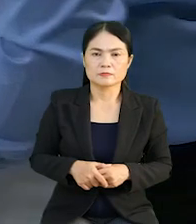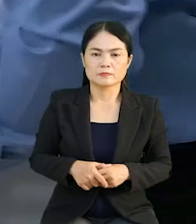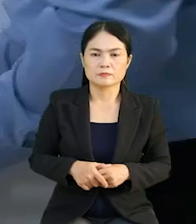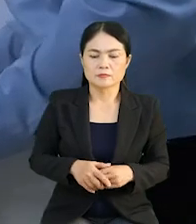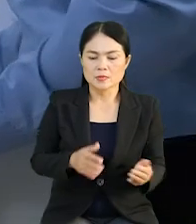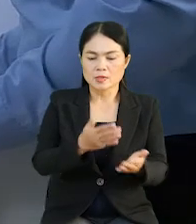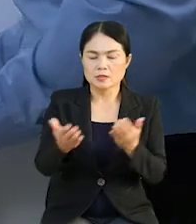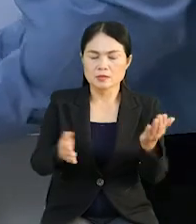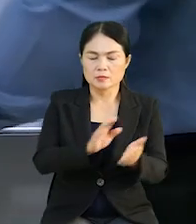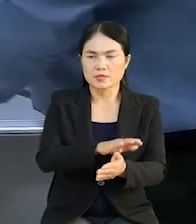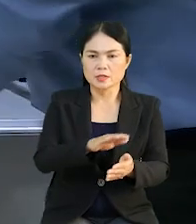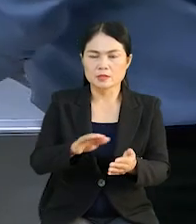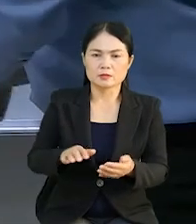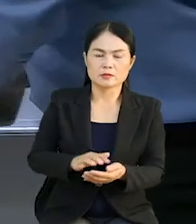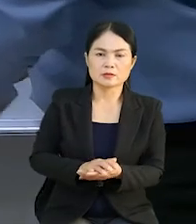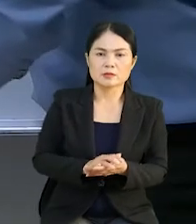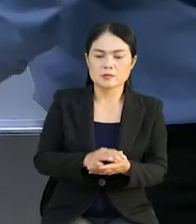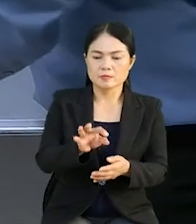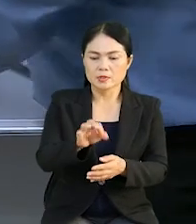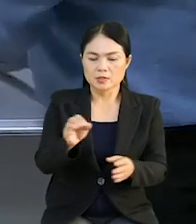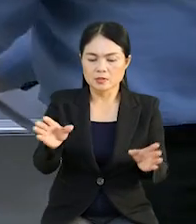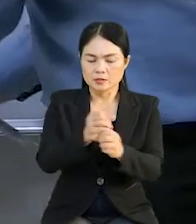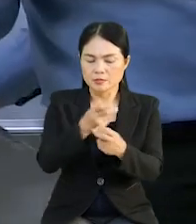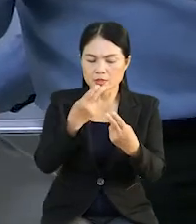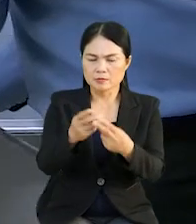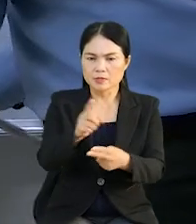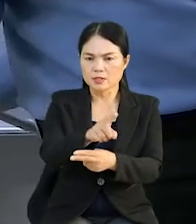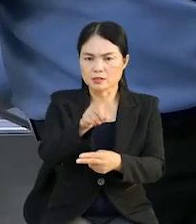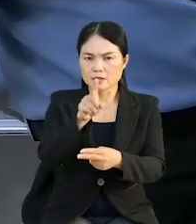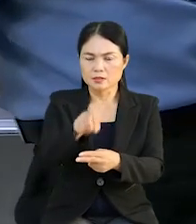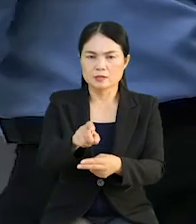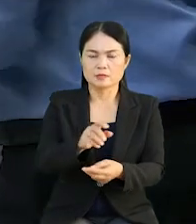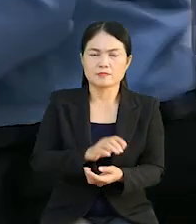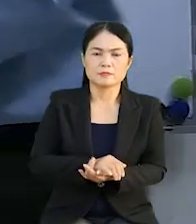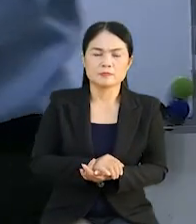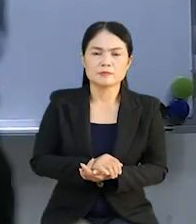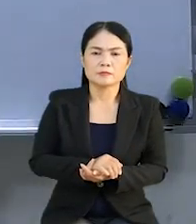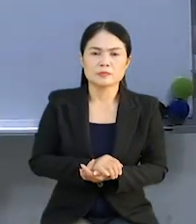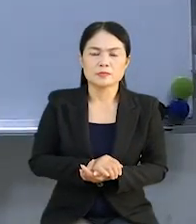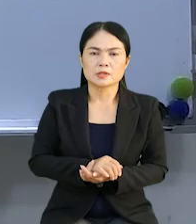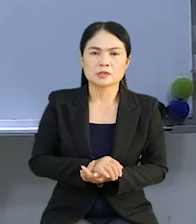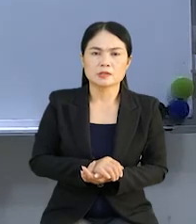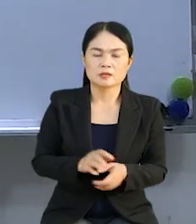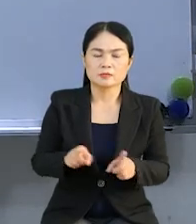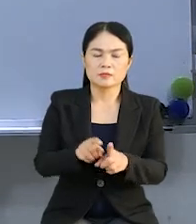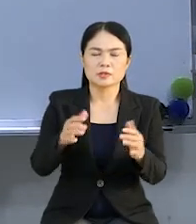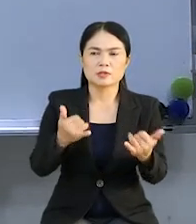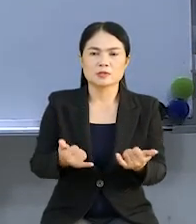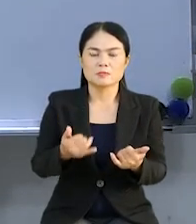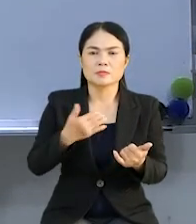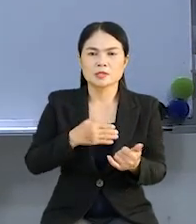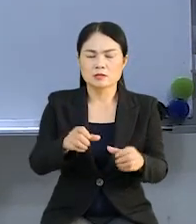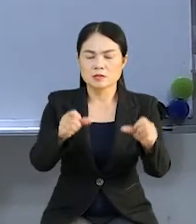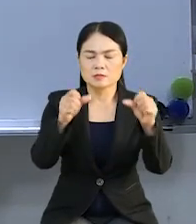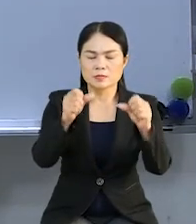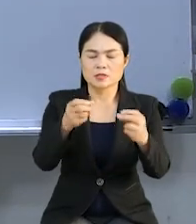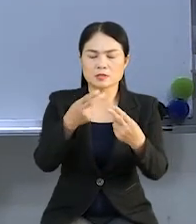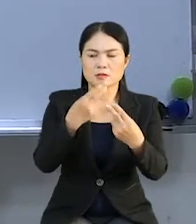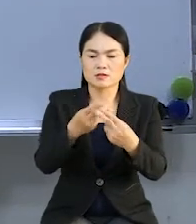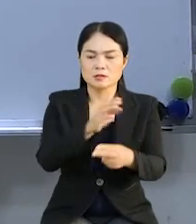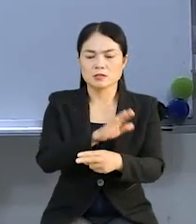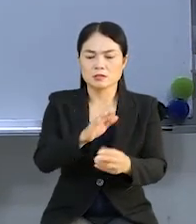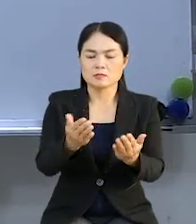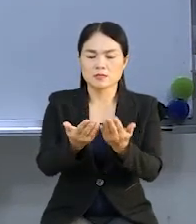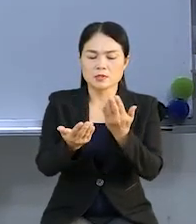ยังไม่ใช่คนรอบ้านจำลายหายหรือเนยบ้านดูชนะลูกครูนักบัดจำลายดำใบค